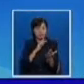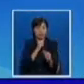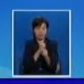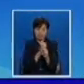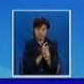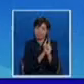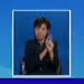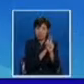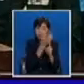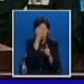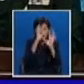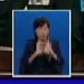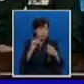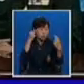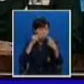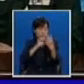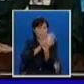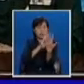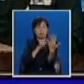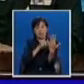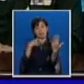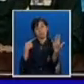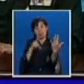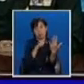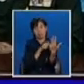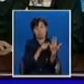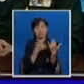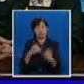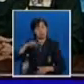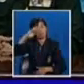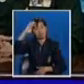ชน์ผลประโยชน์กับประเทศชาติเป็นหลักอันนี้เป็นสิ่งที่